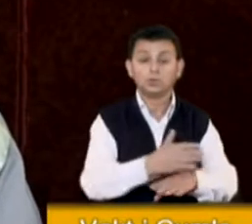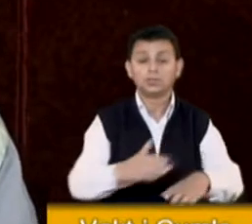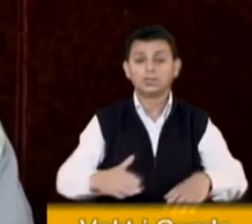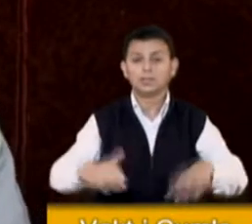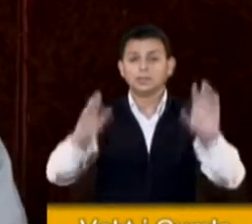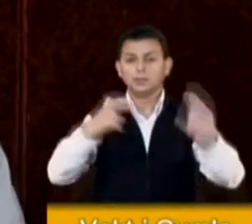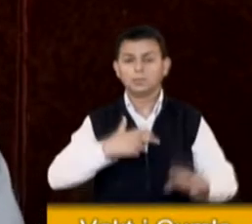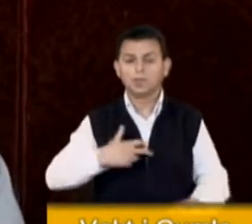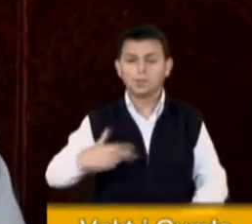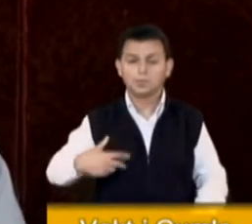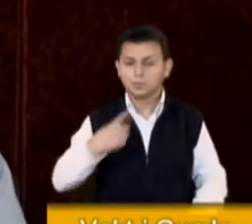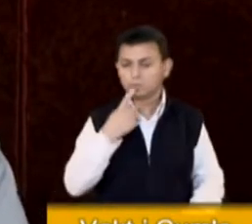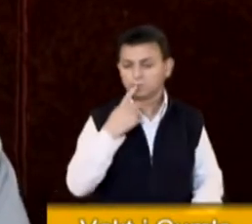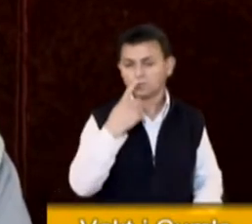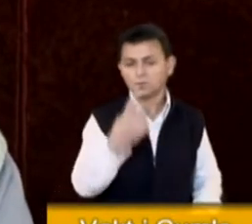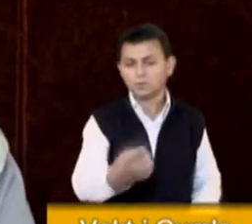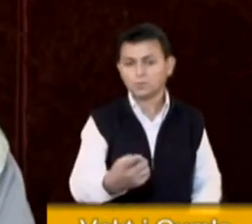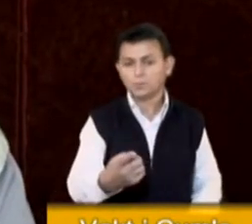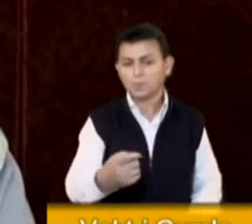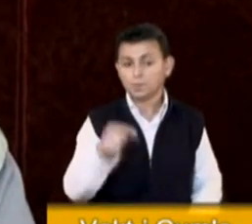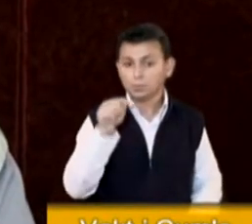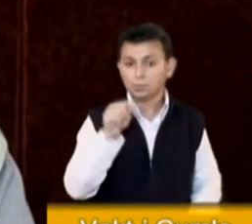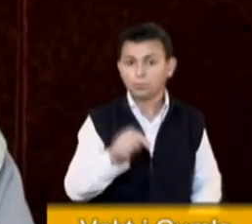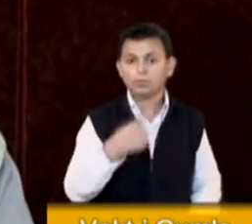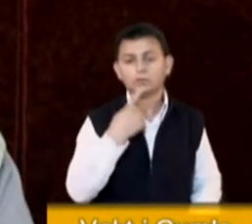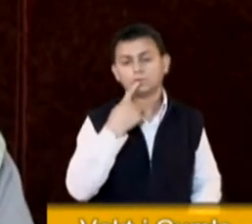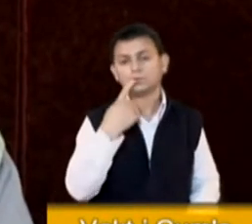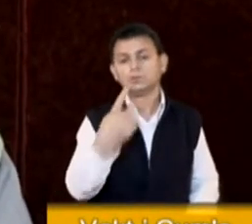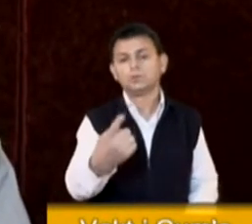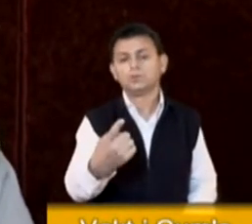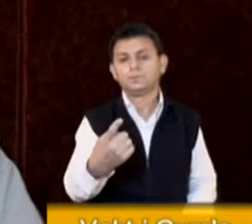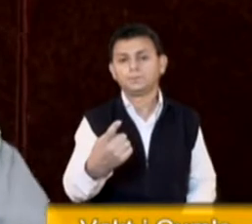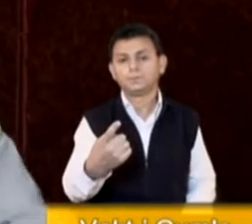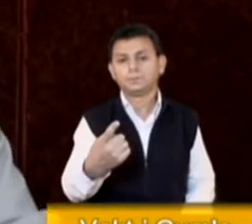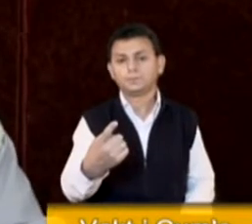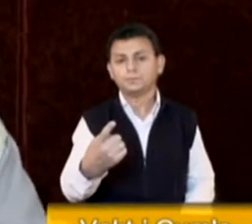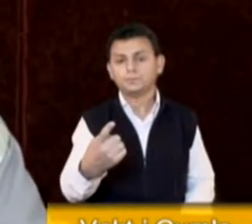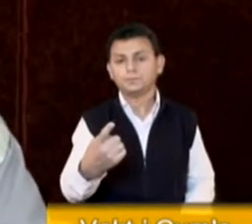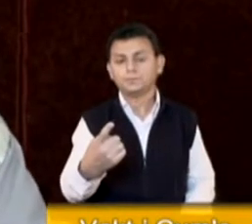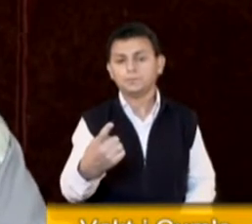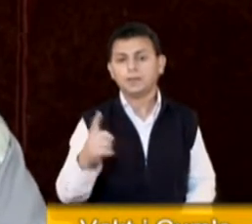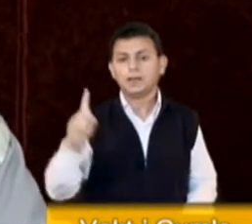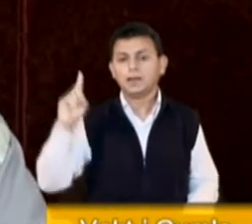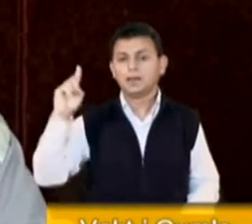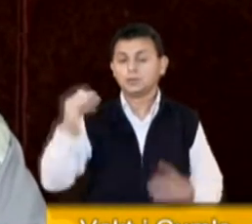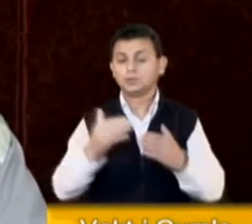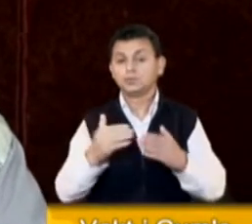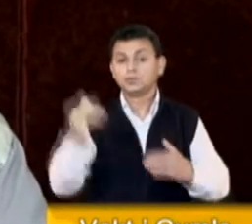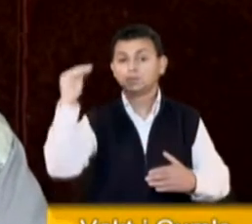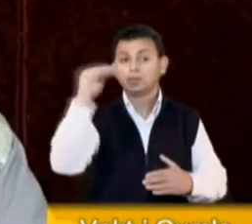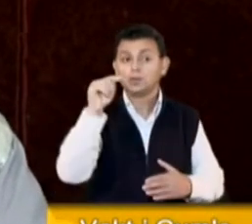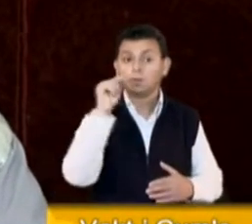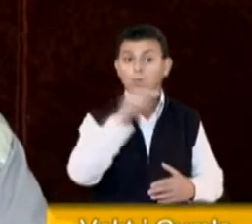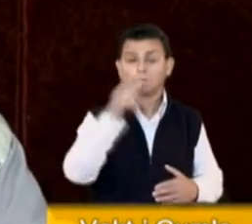Zülcelal tamamlamasın diye Efendimiz Aleyhisselatü Vesselam bu şekilde ifade ediyordu. Ve hatta وَمَنْ تَعَلَّقَ وَدَعَةً